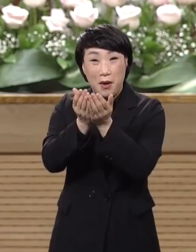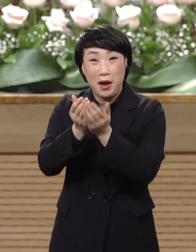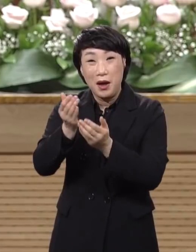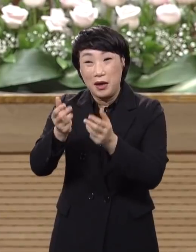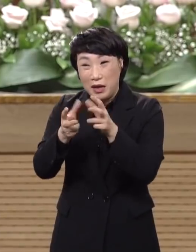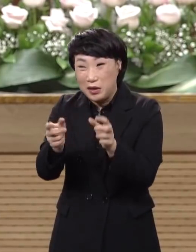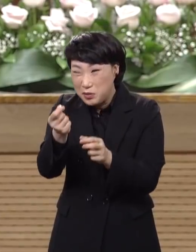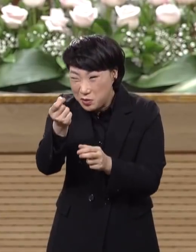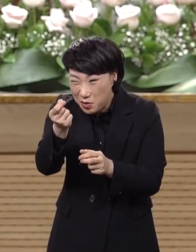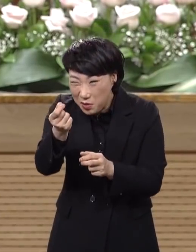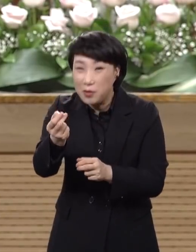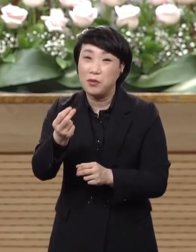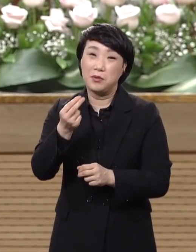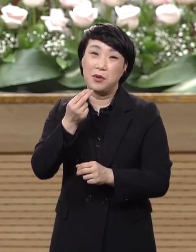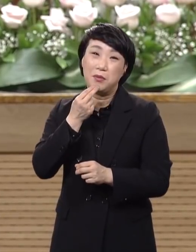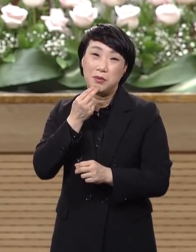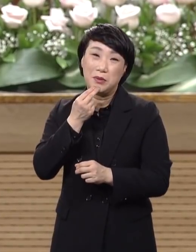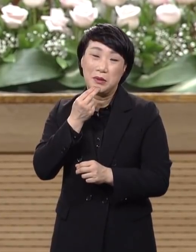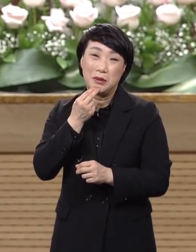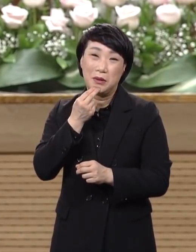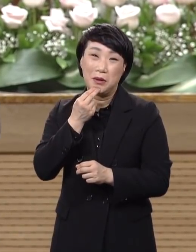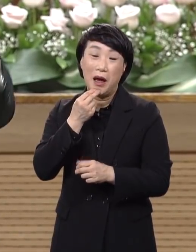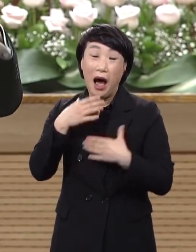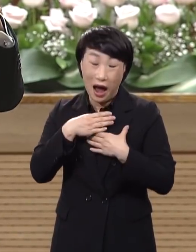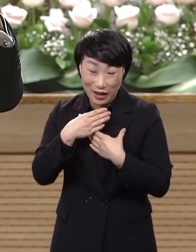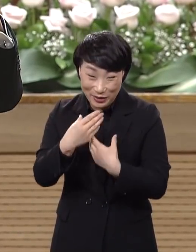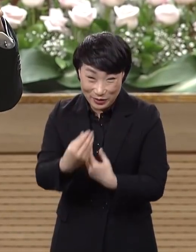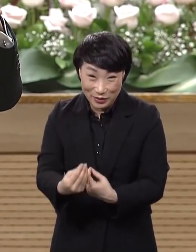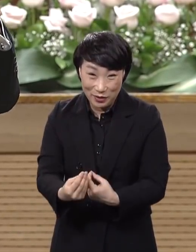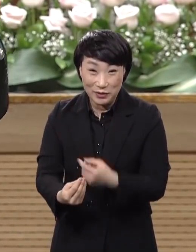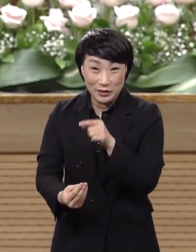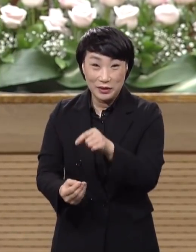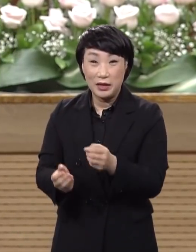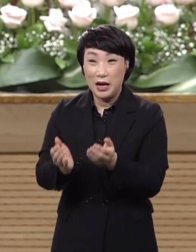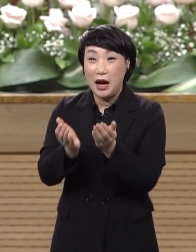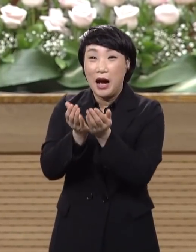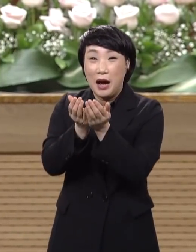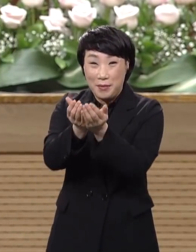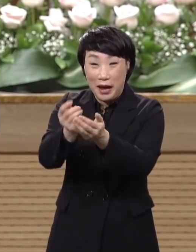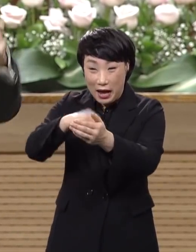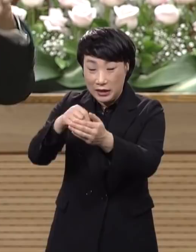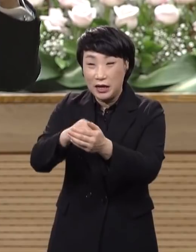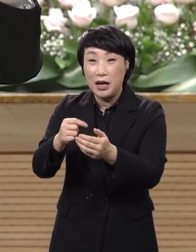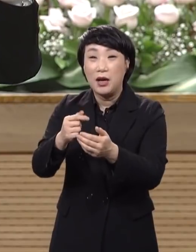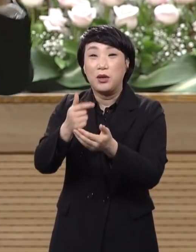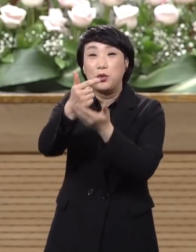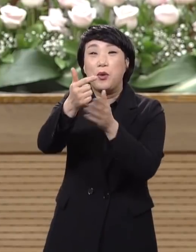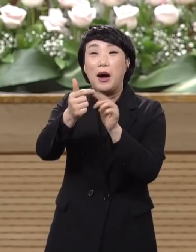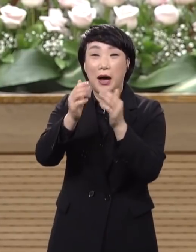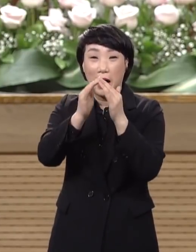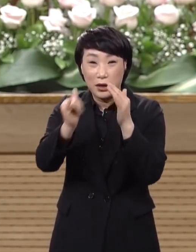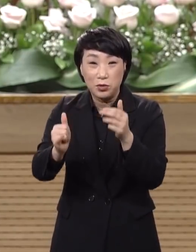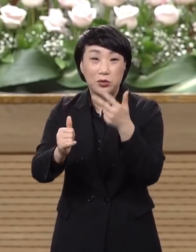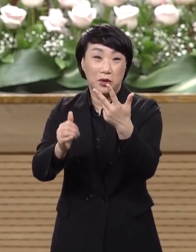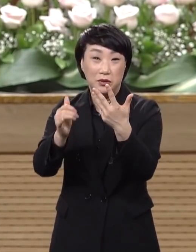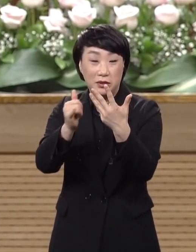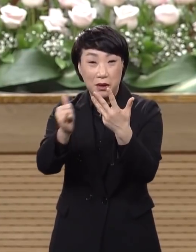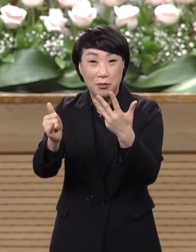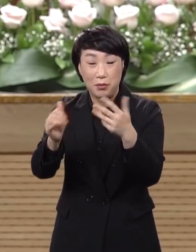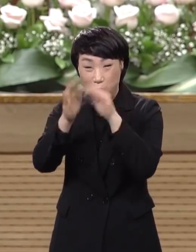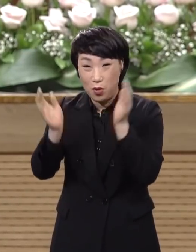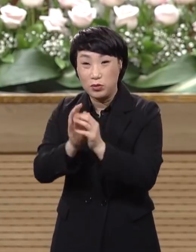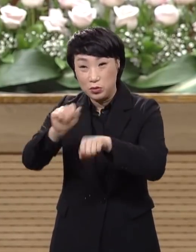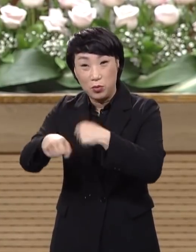없이 털만큼도 손상이 없었기에 그래서 그 안에 있는 노아의 8식구와 모든 짐승들이 산